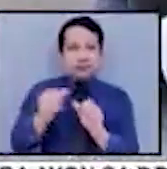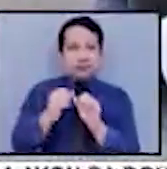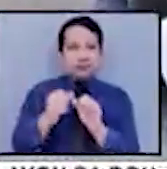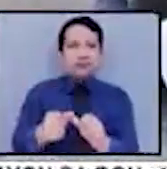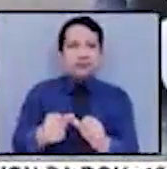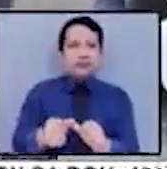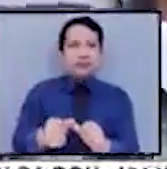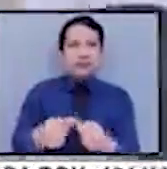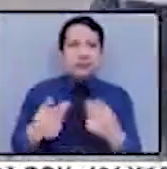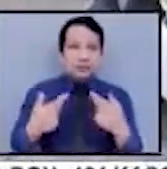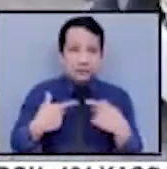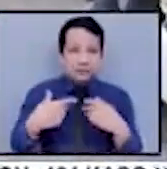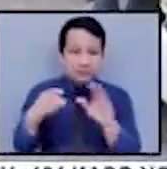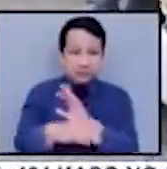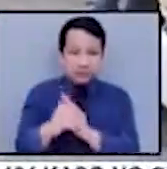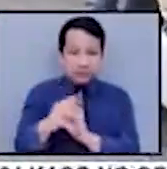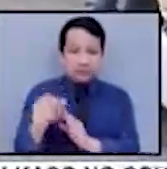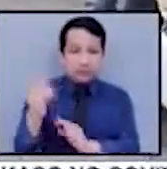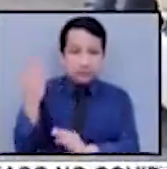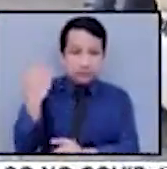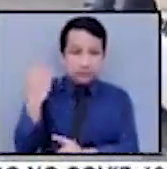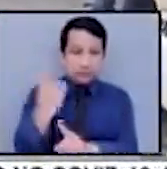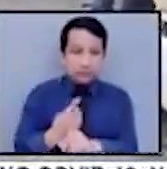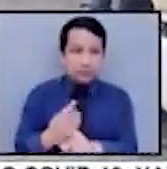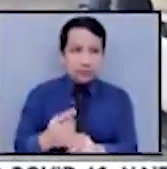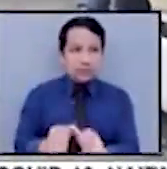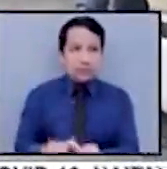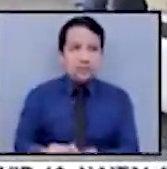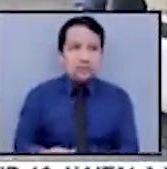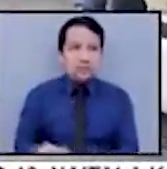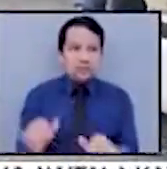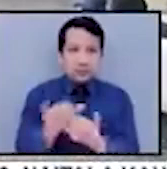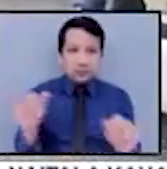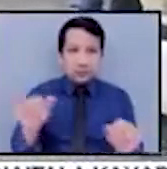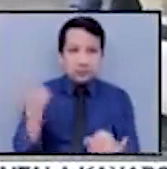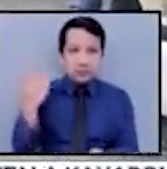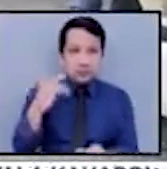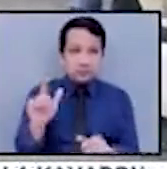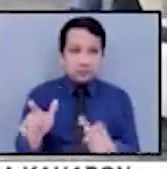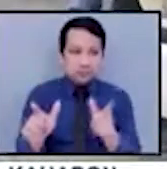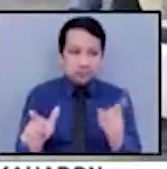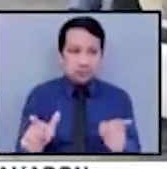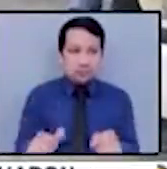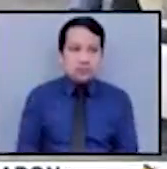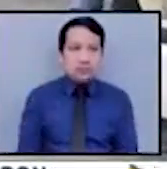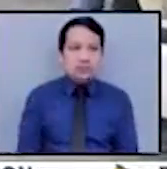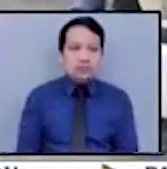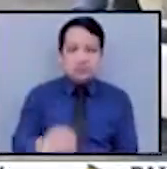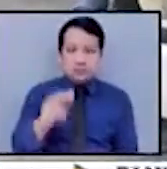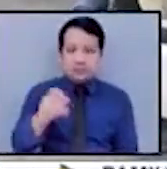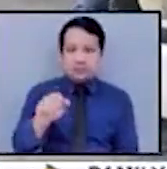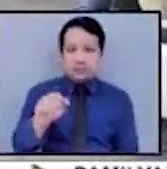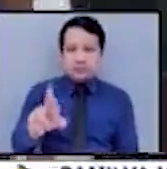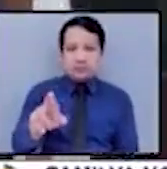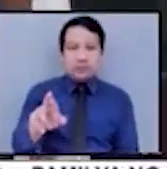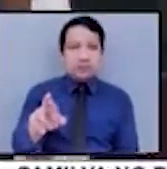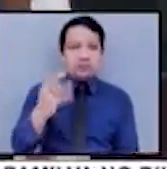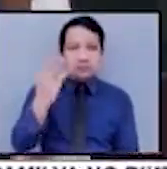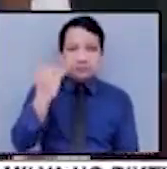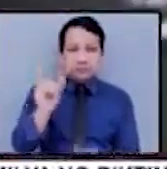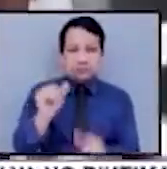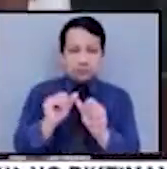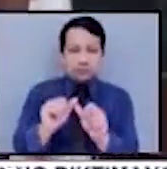noong Disyembre kumpara sa kaparehong panahon noong 2021. Ayon pa sa NCRPO, dahil ito sa tuloy-tuloy na